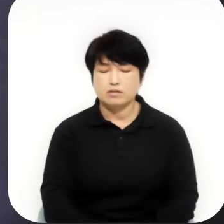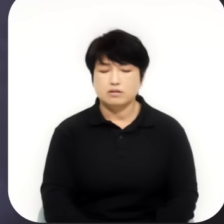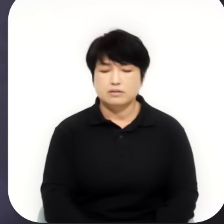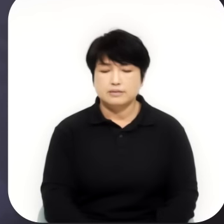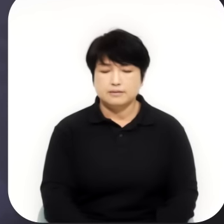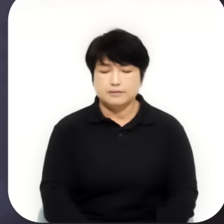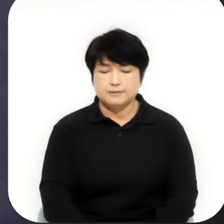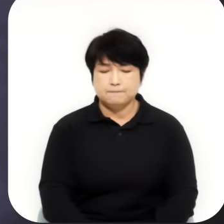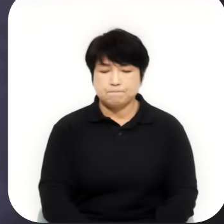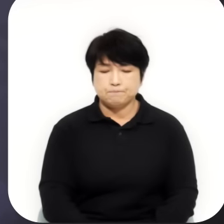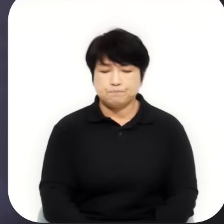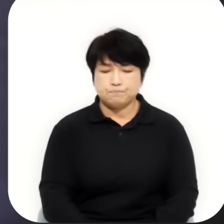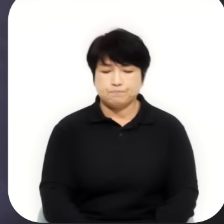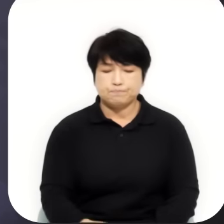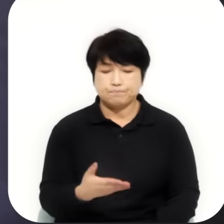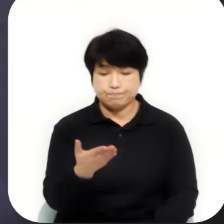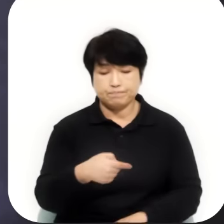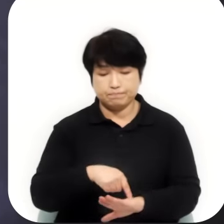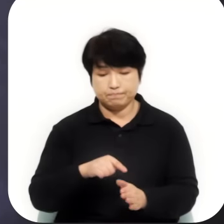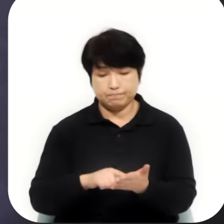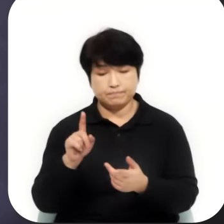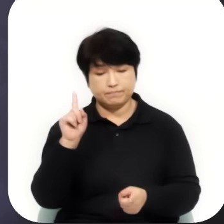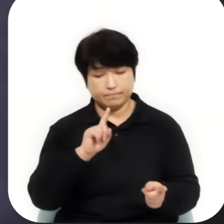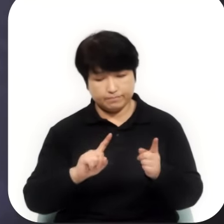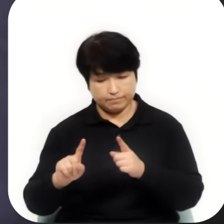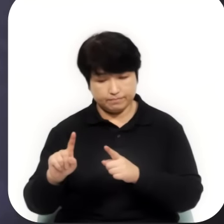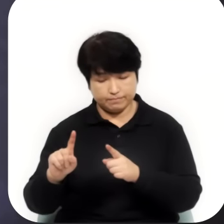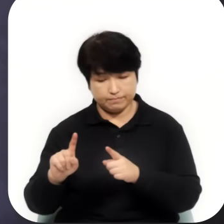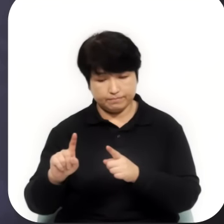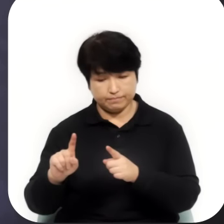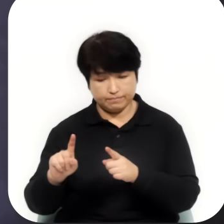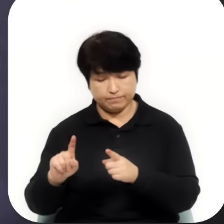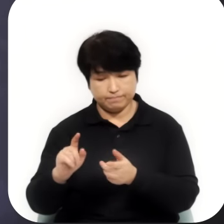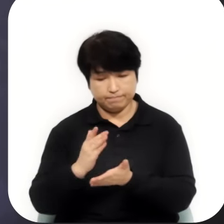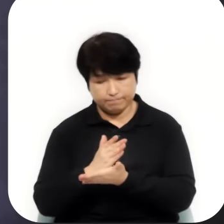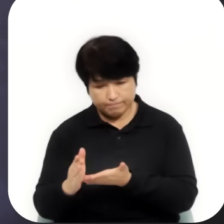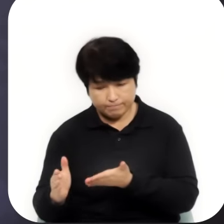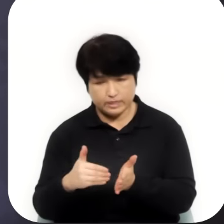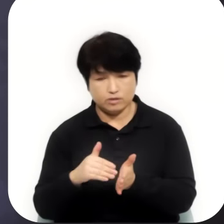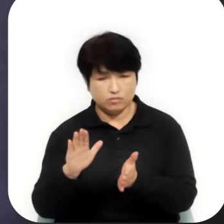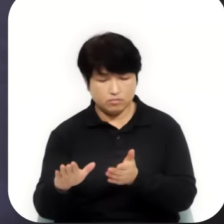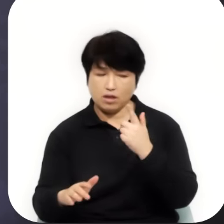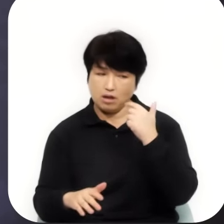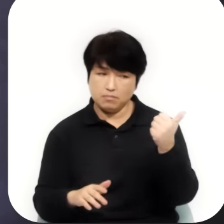그러면 이제 자기가 상처를 치유해야 설령 아버지를 만나도